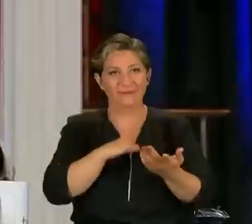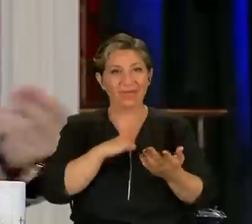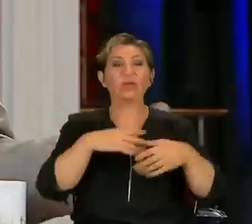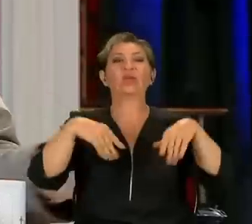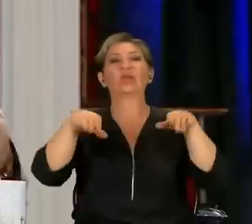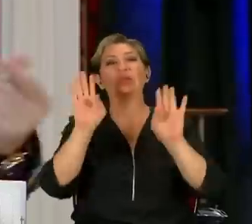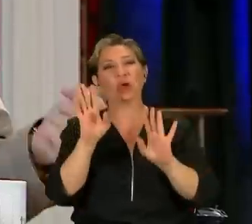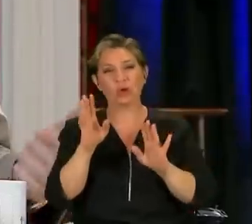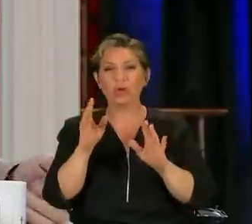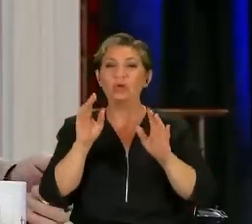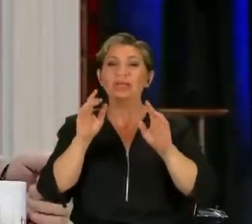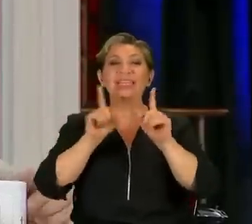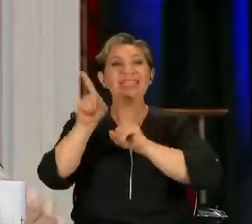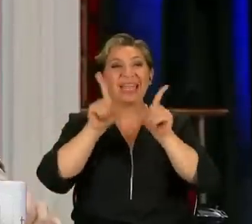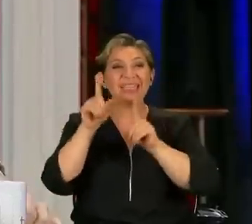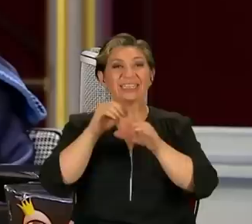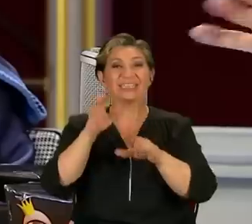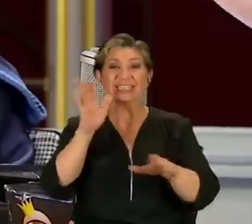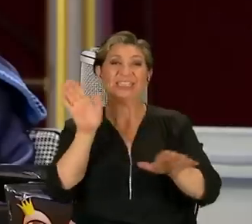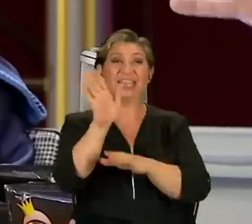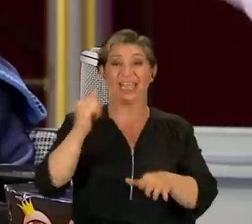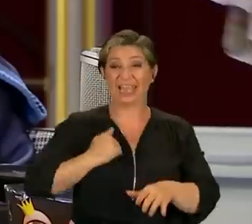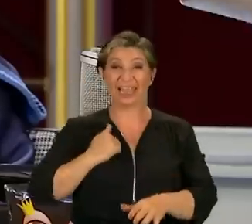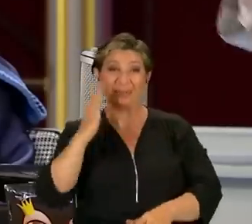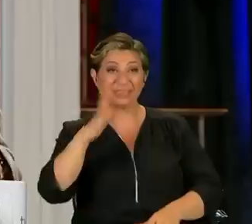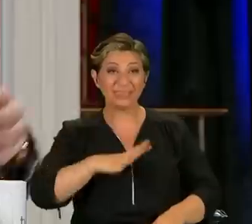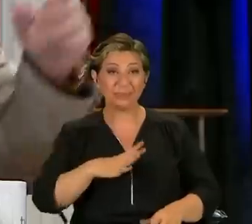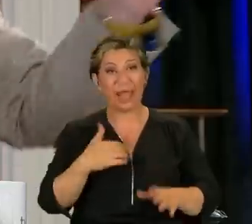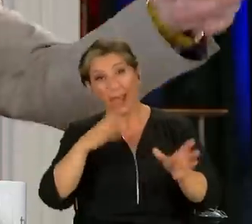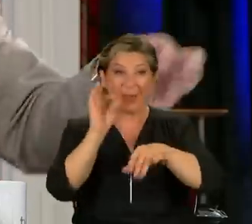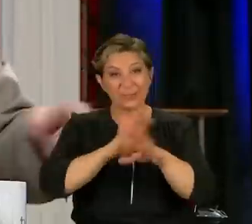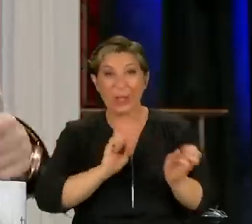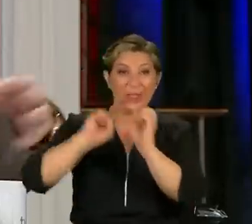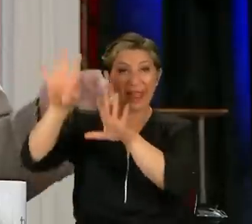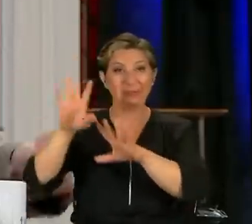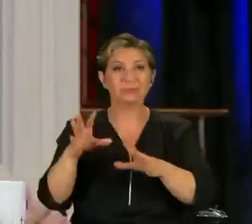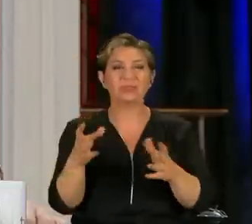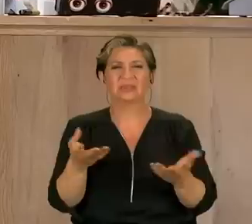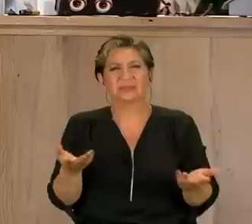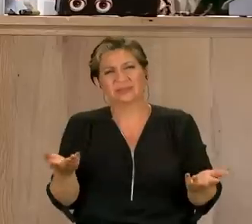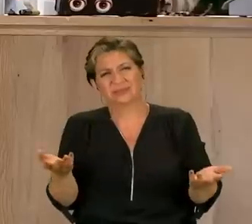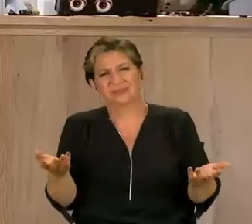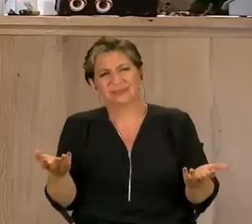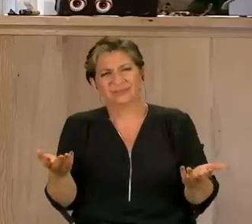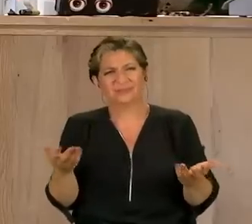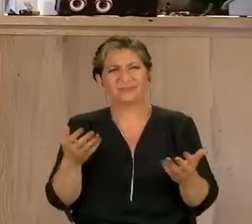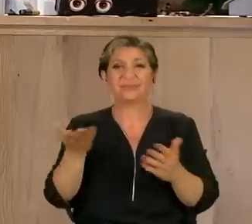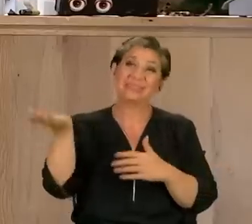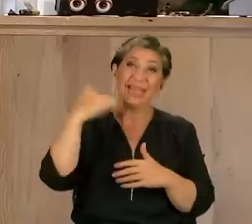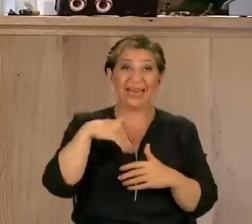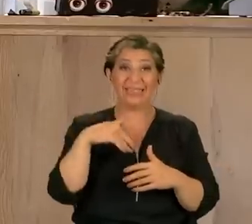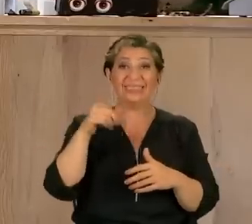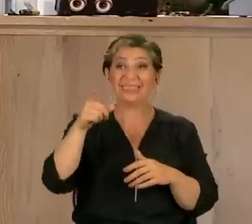İşte yok efendim sosyal medyadan filan da çat Kanada'ya gitmek ister misin? Biz hemen şey yapalım işte göçmenlik bilmem nesi falan filan. İşte gel